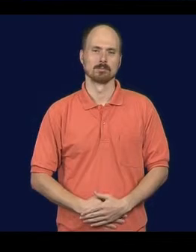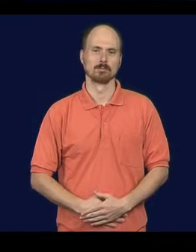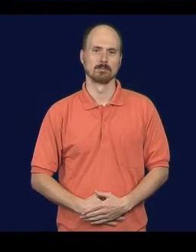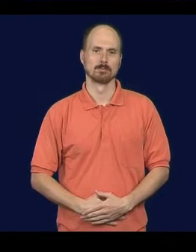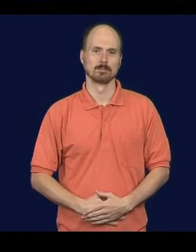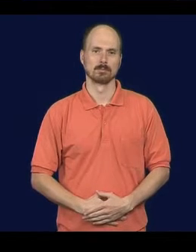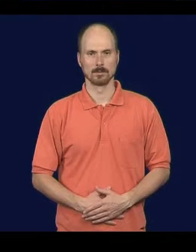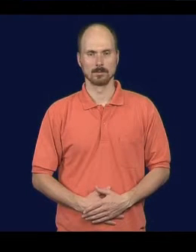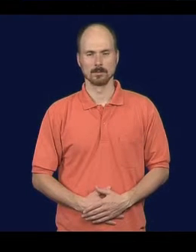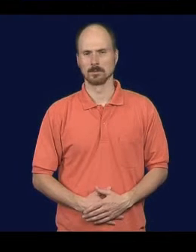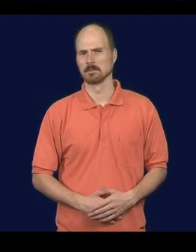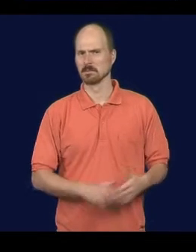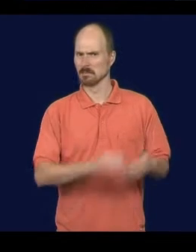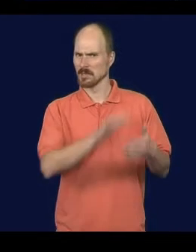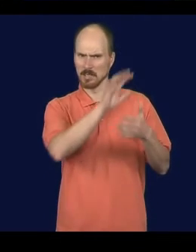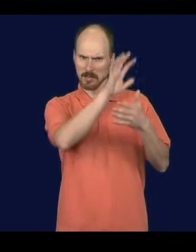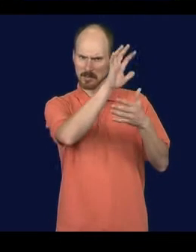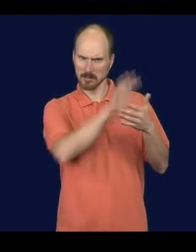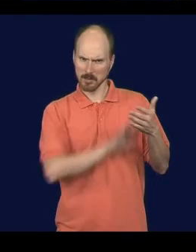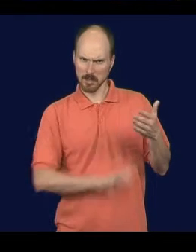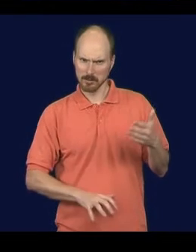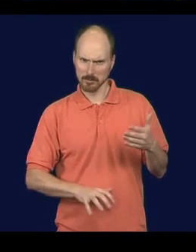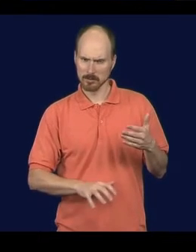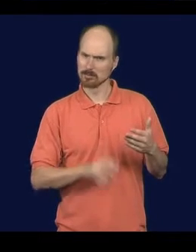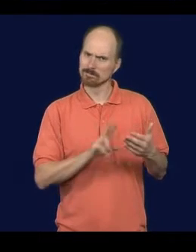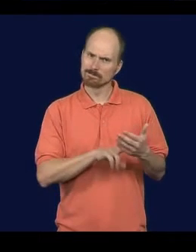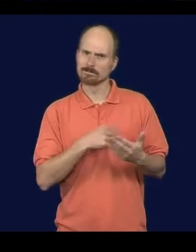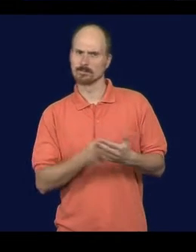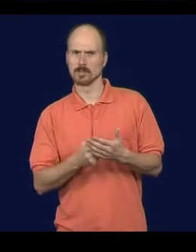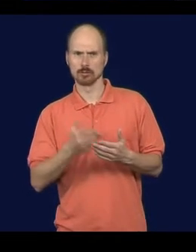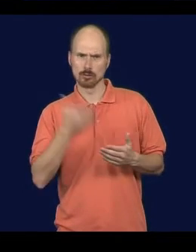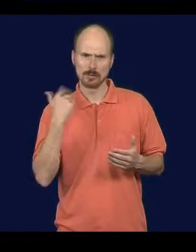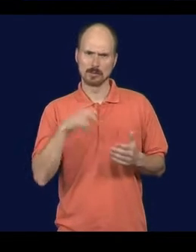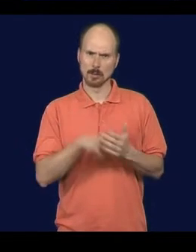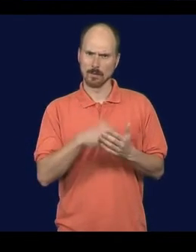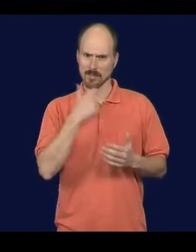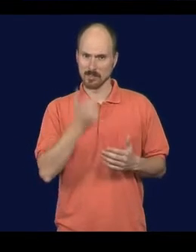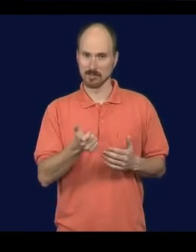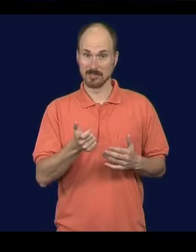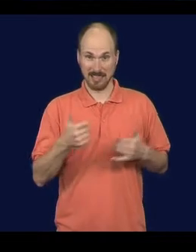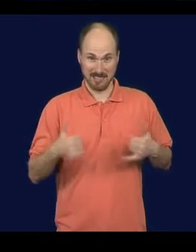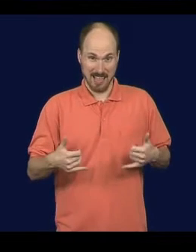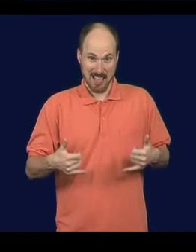zeptat tady z vás, jestli se vám tady tohle líbí a chtěli byste